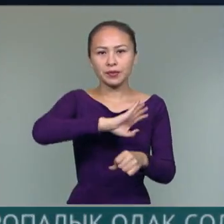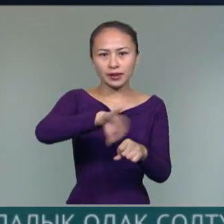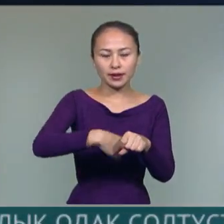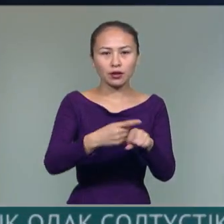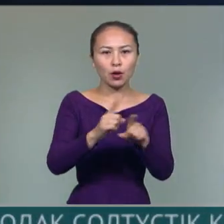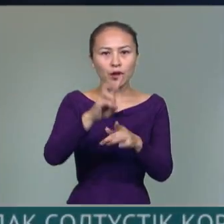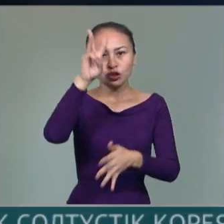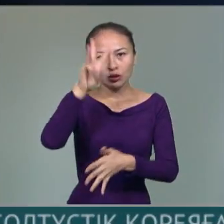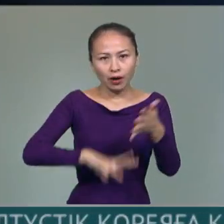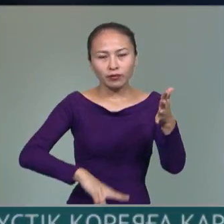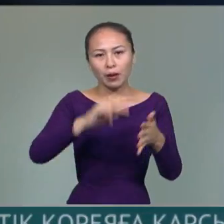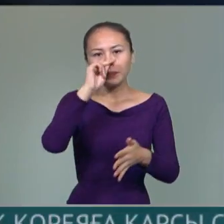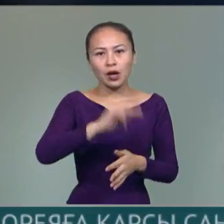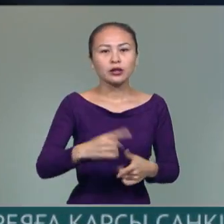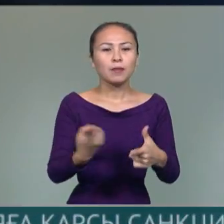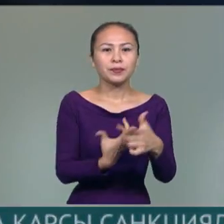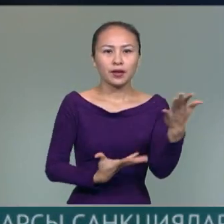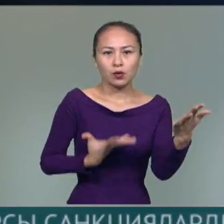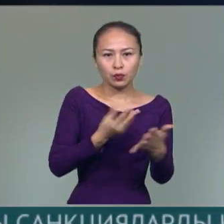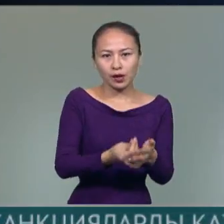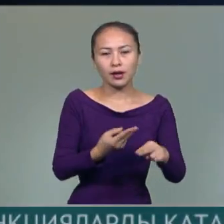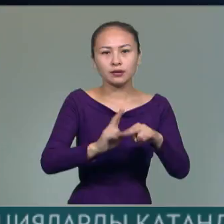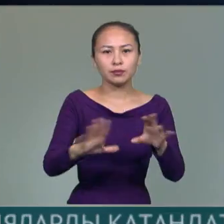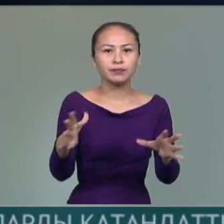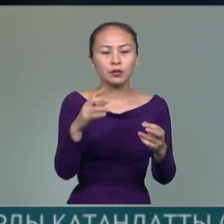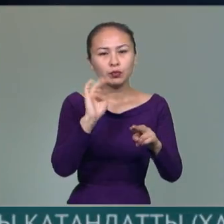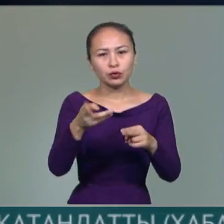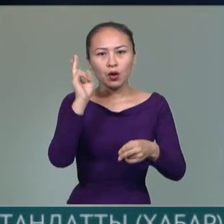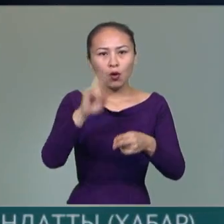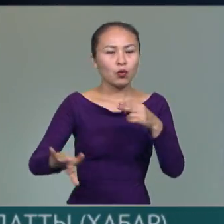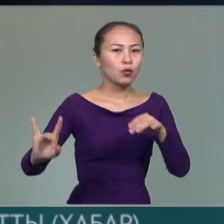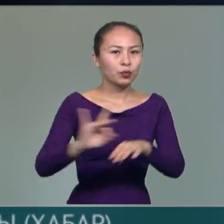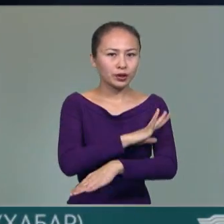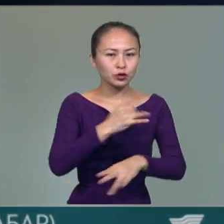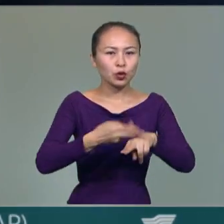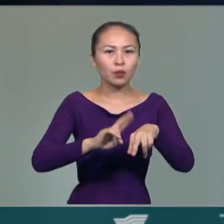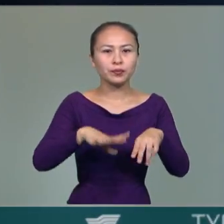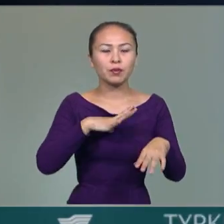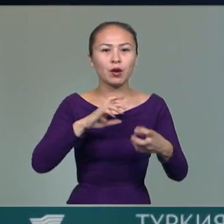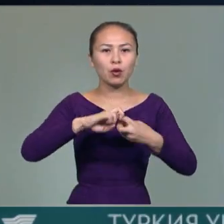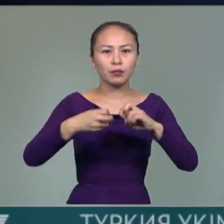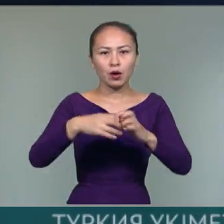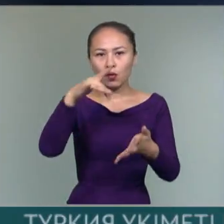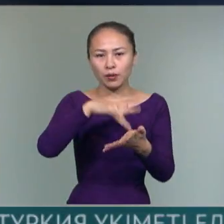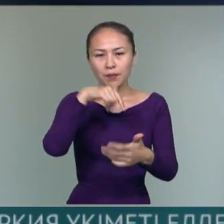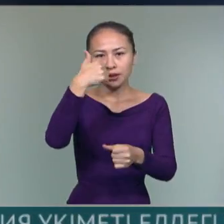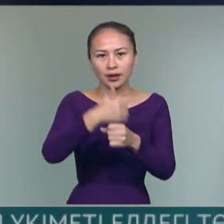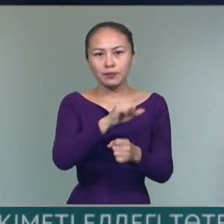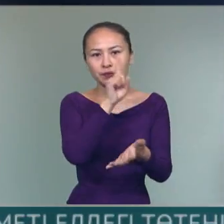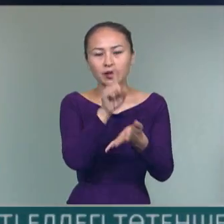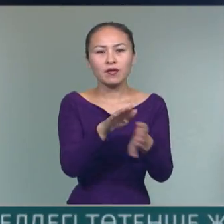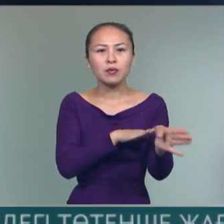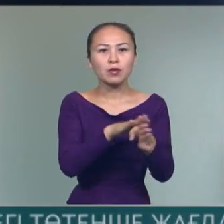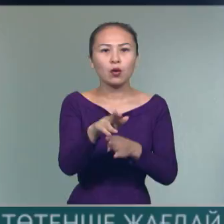жойылып, белгіленген айыппұл мөлшері төленген жағдайда ғана шектеу алынады, дейді көлік комитетінің ахуал орталығы басшысының міндетін